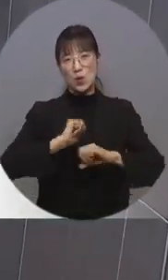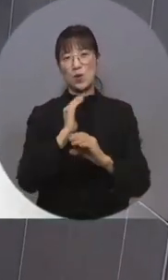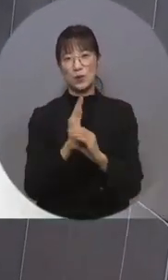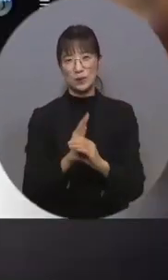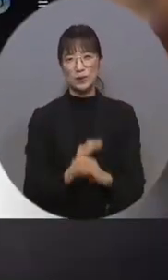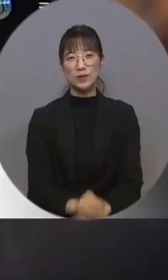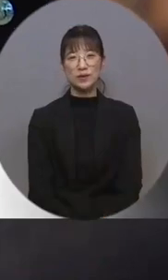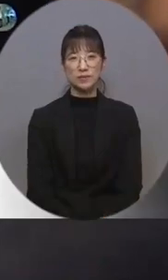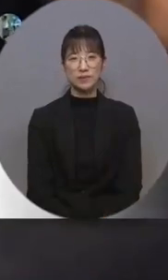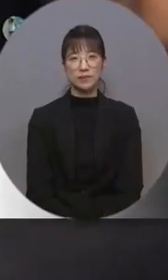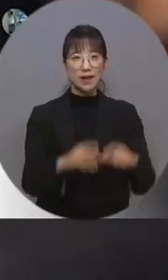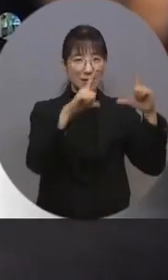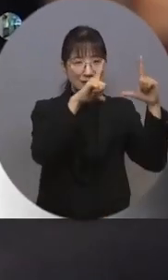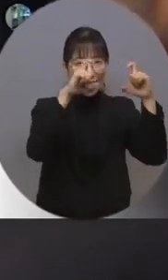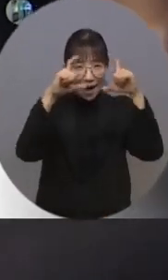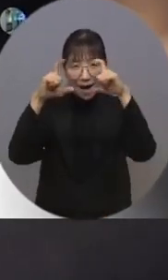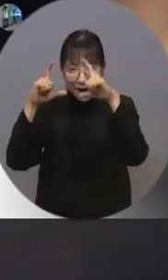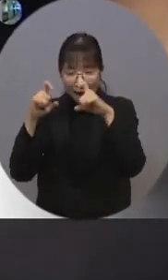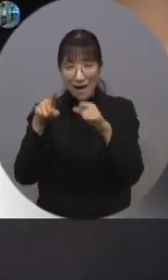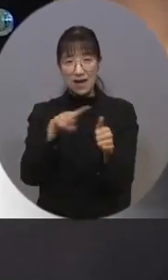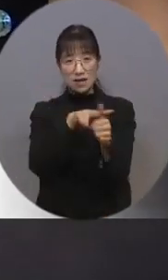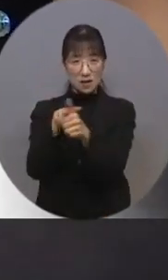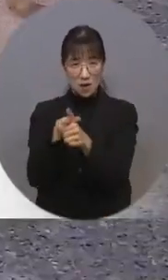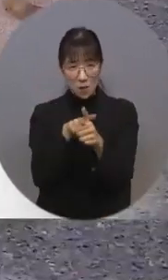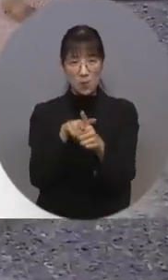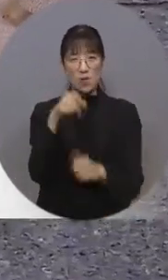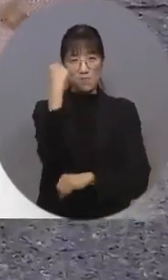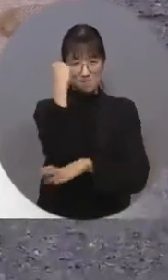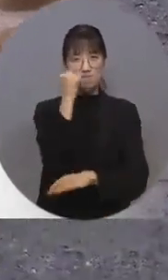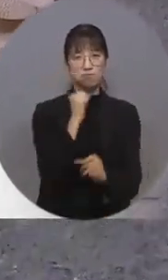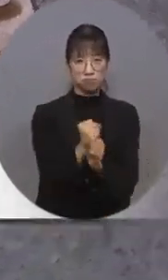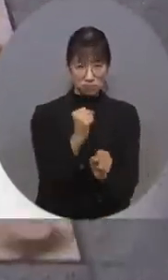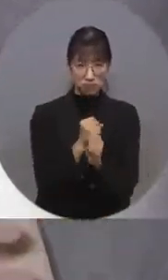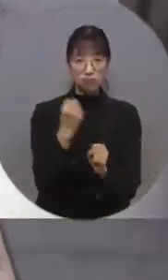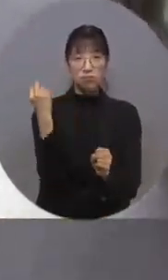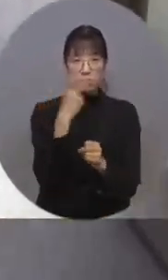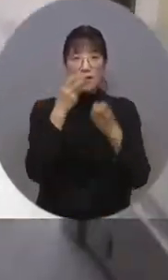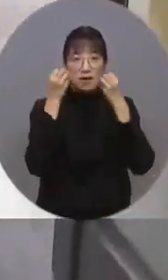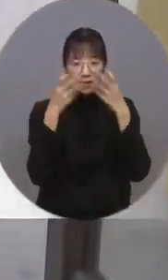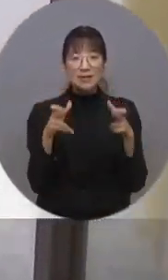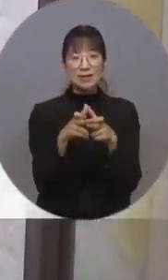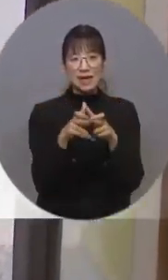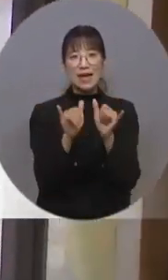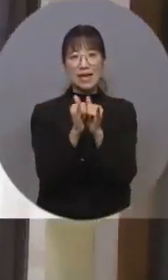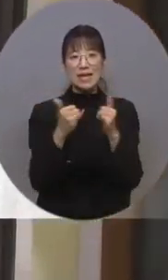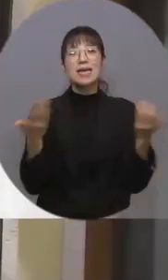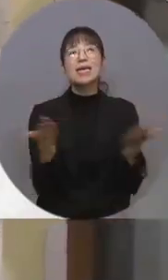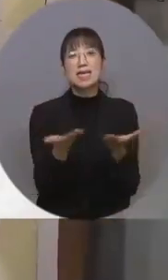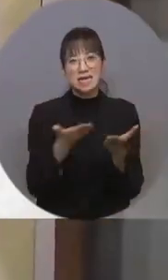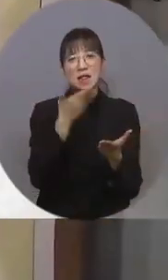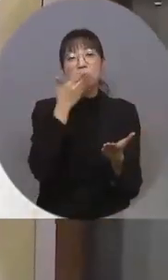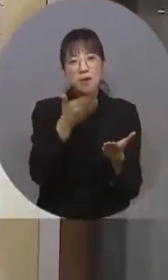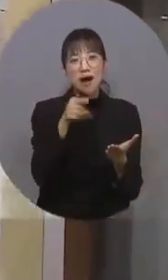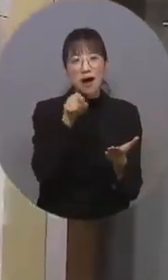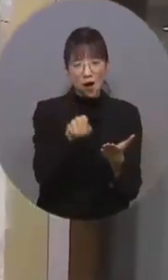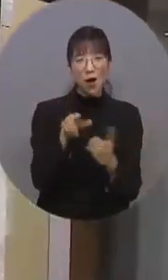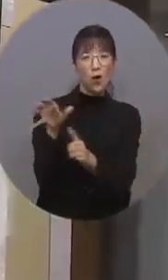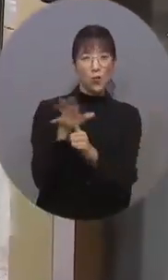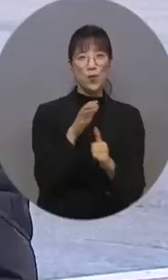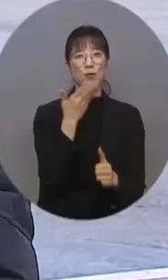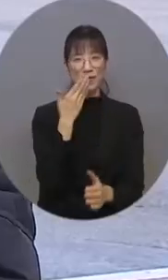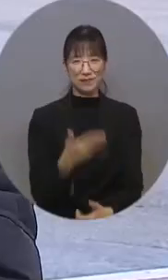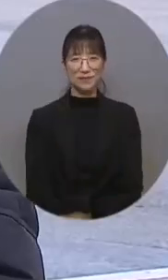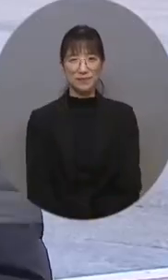있습니다. 사진 자료 등의 데이터베이스를 구축하는 한편 새로운 장애인 일자리 모델로서도 주목받고